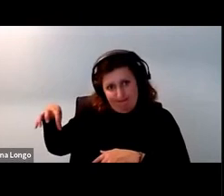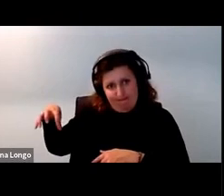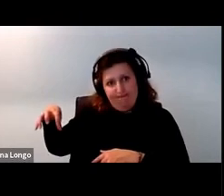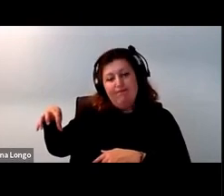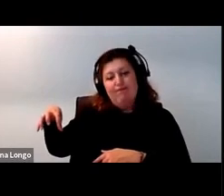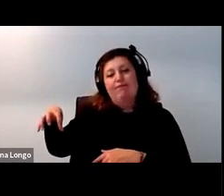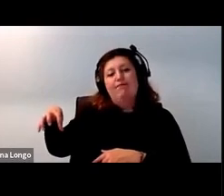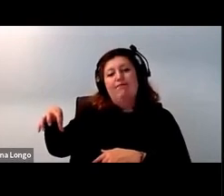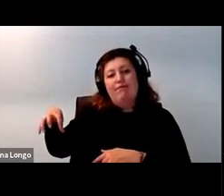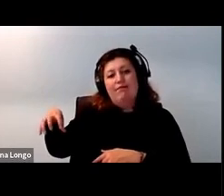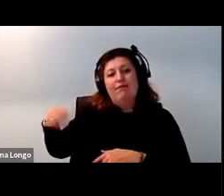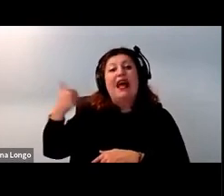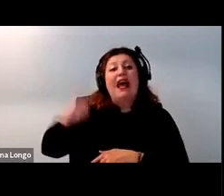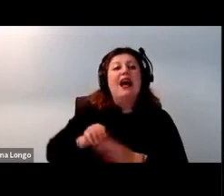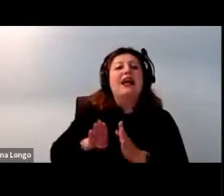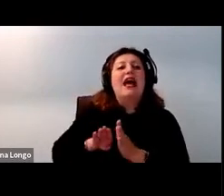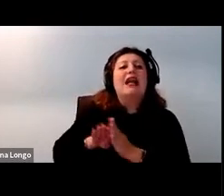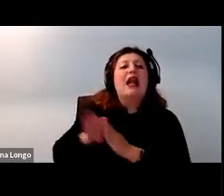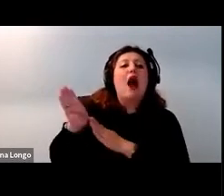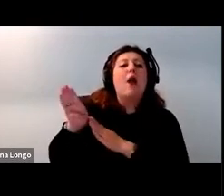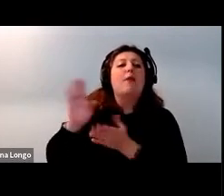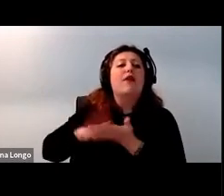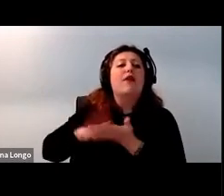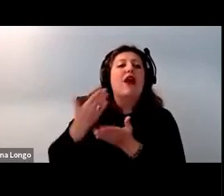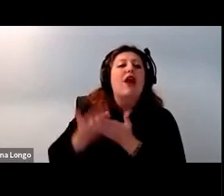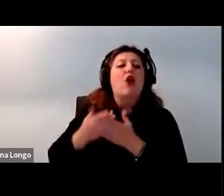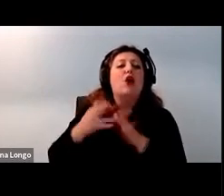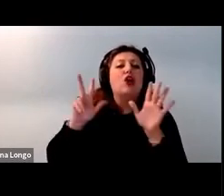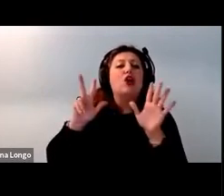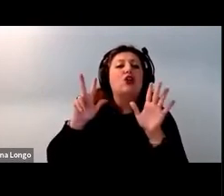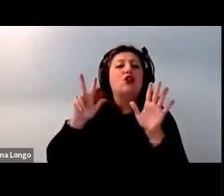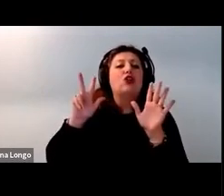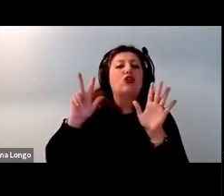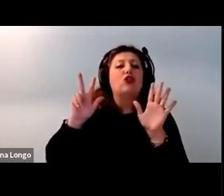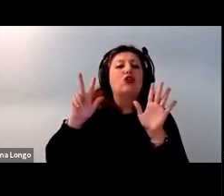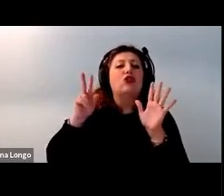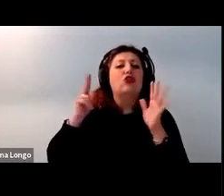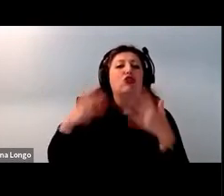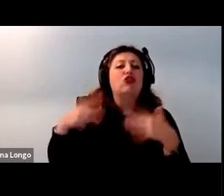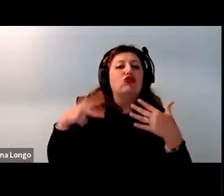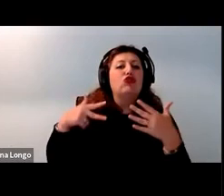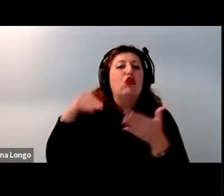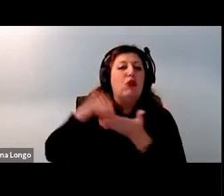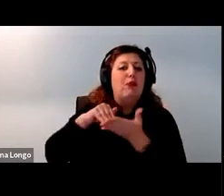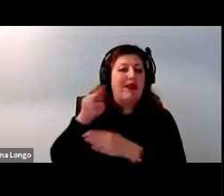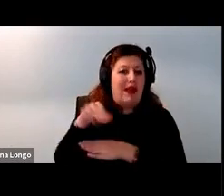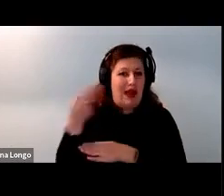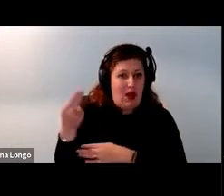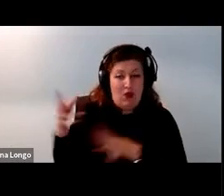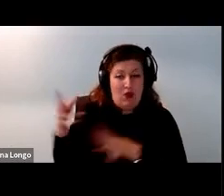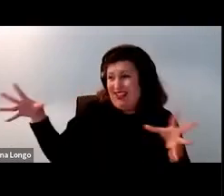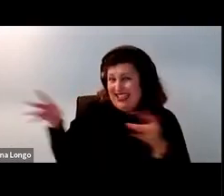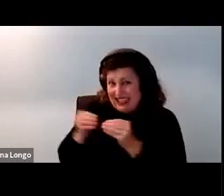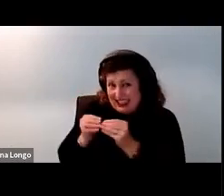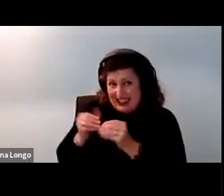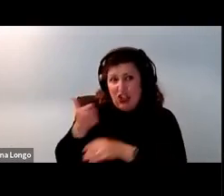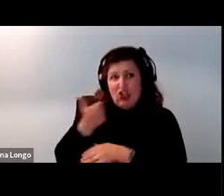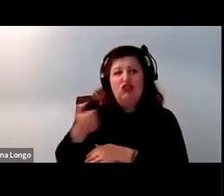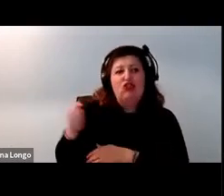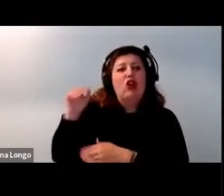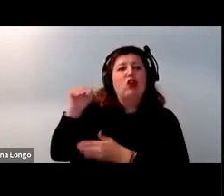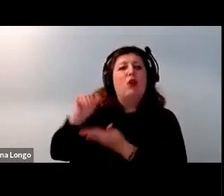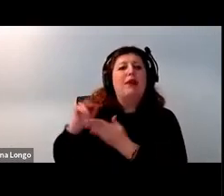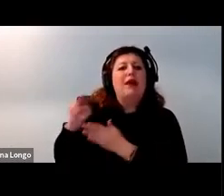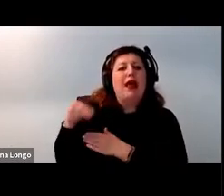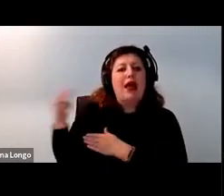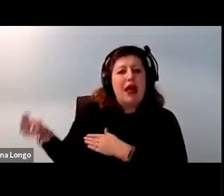allo stesso le rampe sui 18.000 euro e, quindi 100 più o meno, e i bagni di